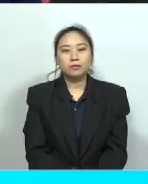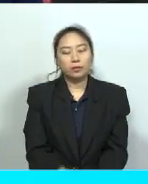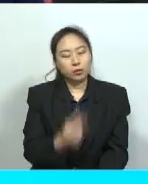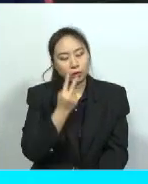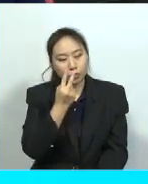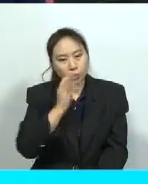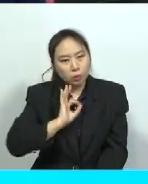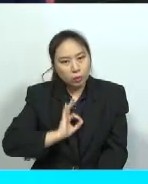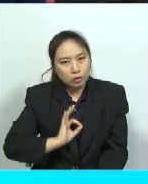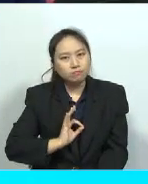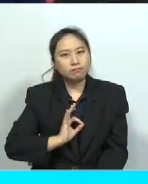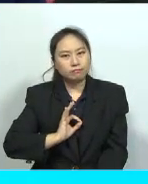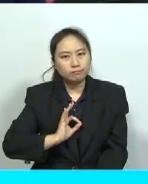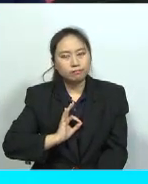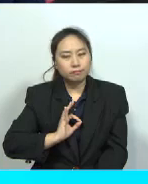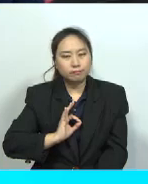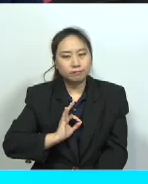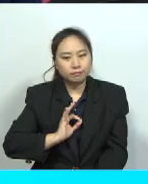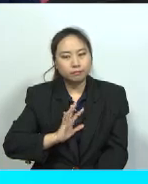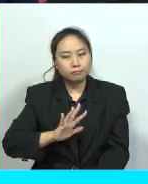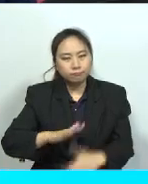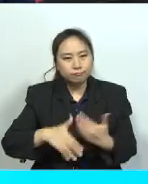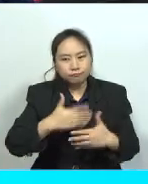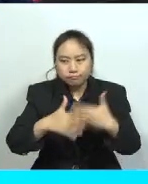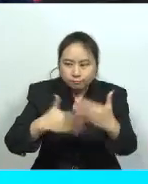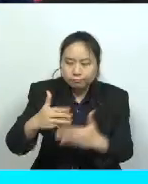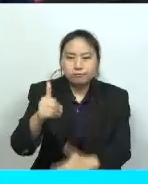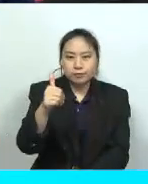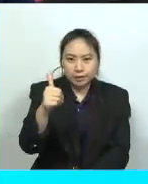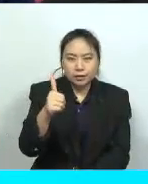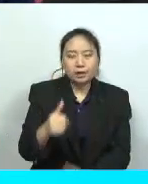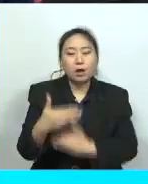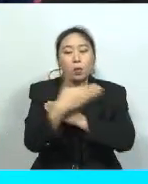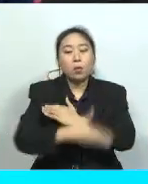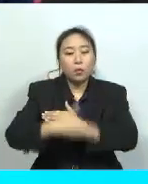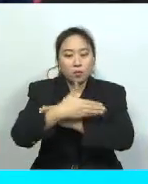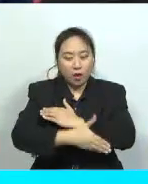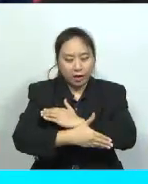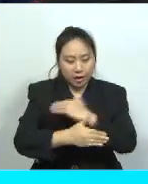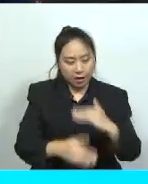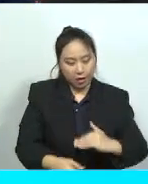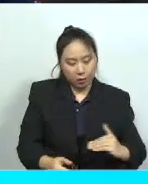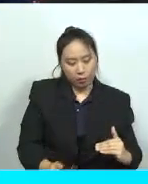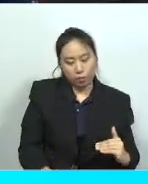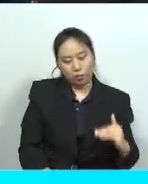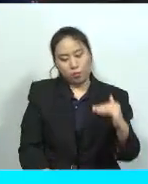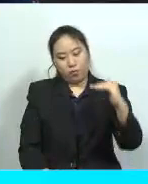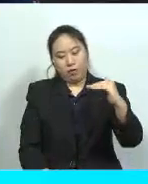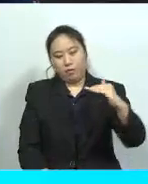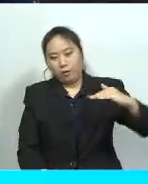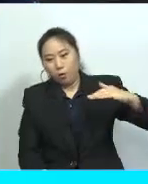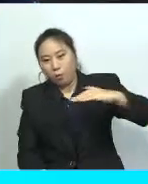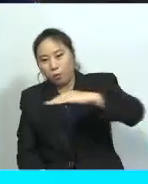แล้วความเจริญมันเกิดขึ้นมาก็รถไฟขึ้นมาลอยฟ้าก็เป็นผลดีสำ